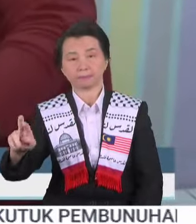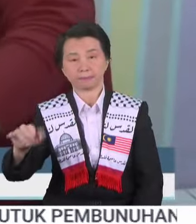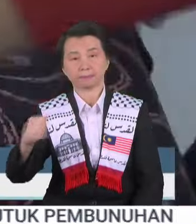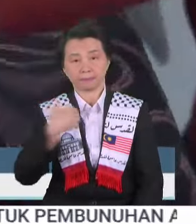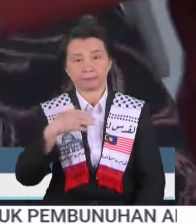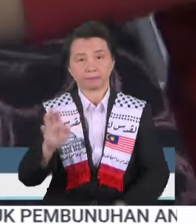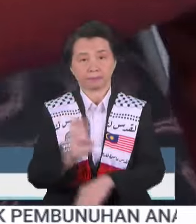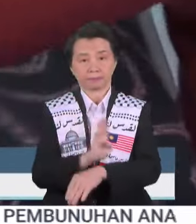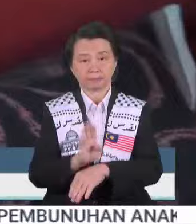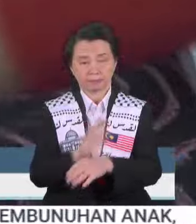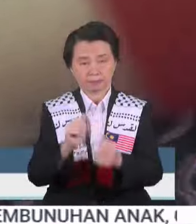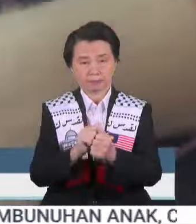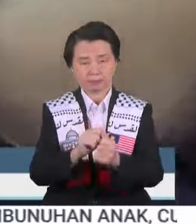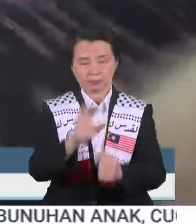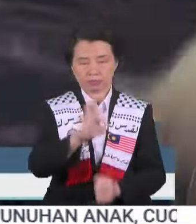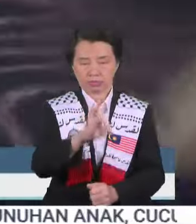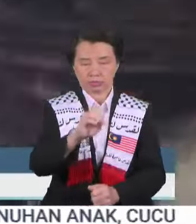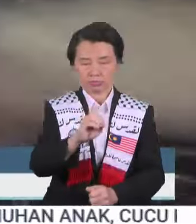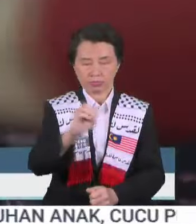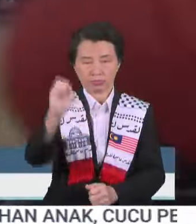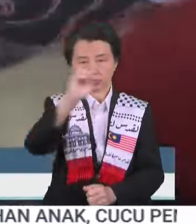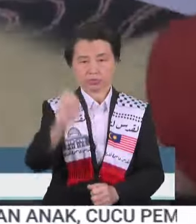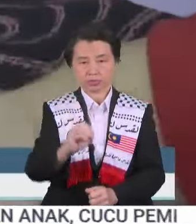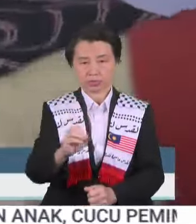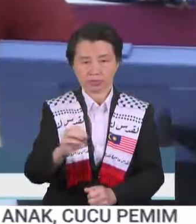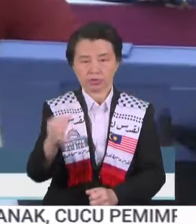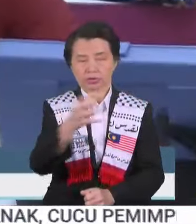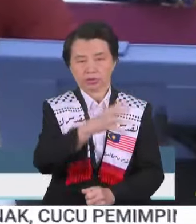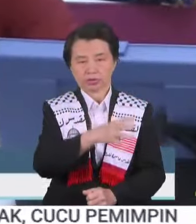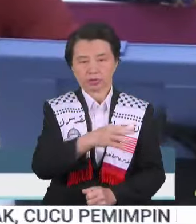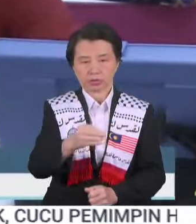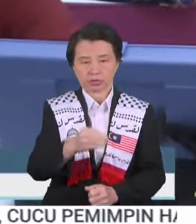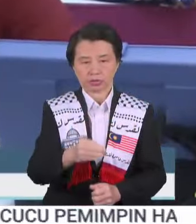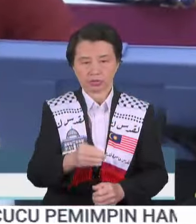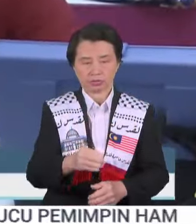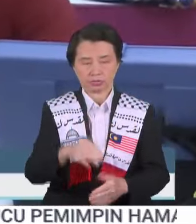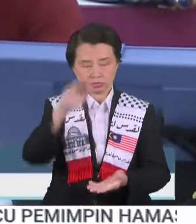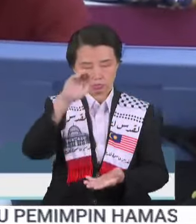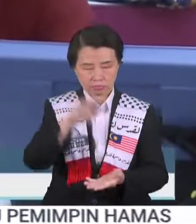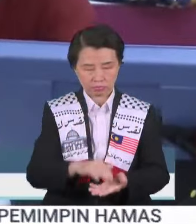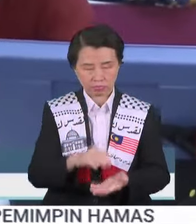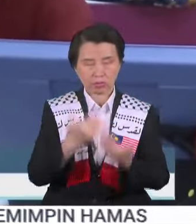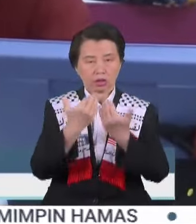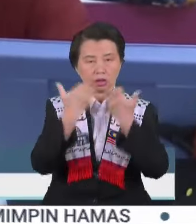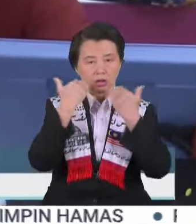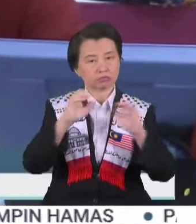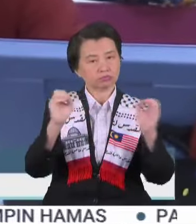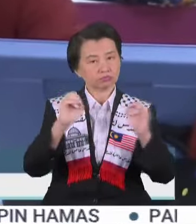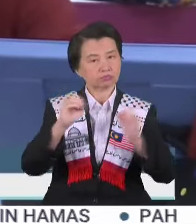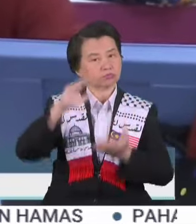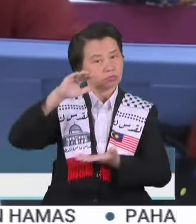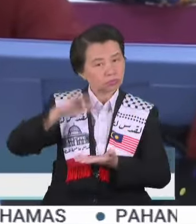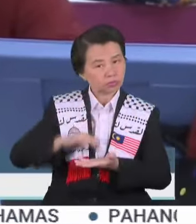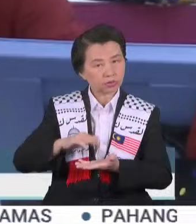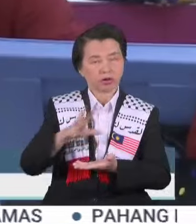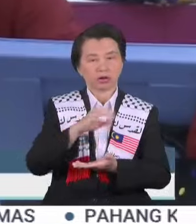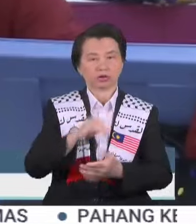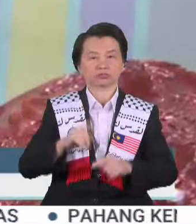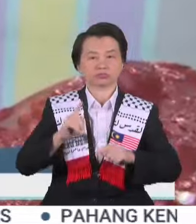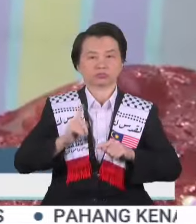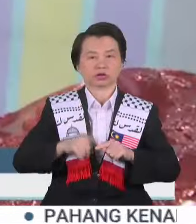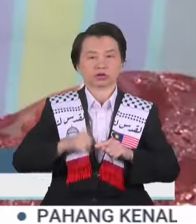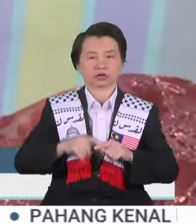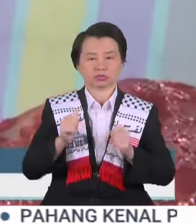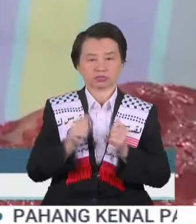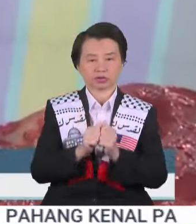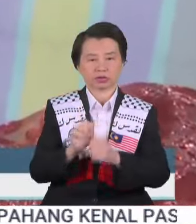pasaran sehingga 90%. Sekaligus membantu mengurangkan kadar pengangguran negara dan kebergantungan